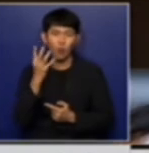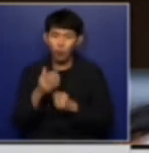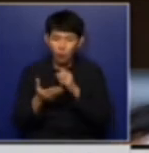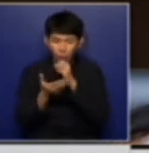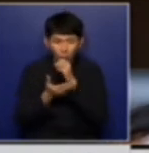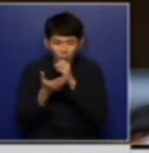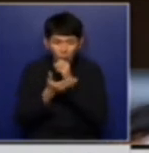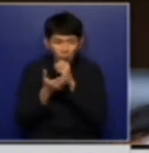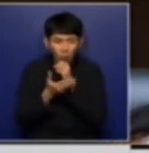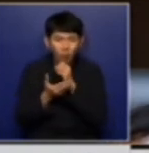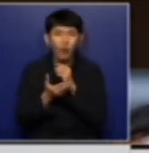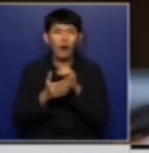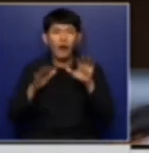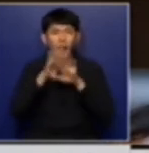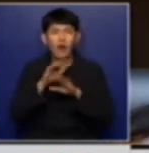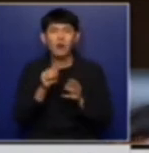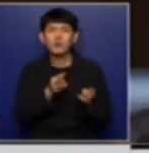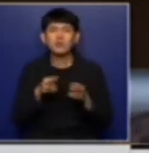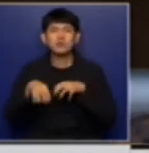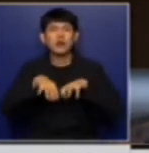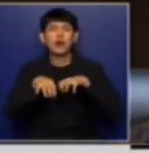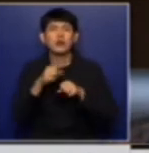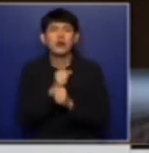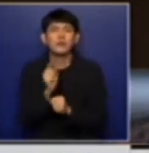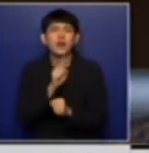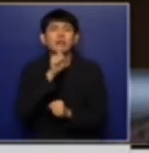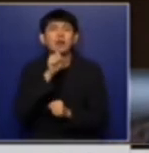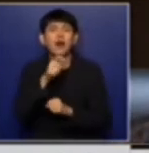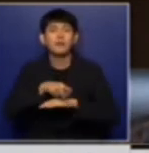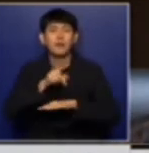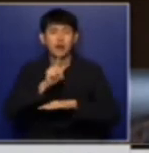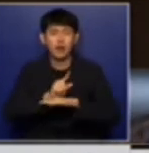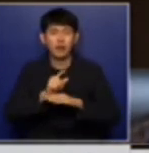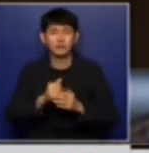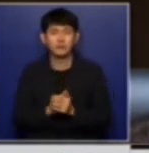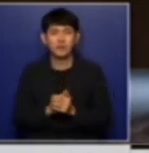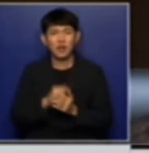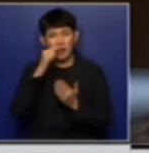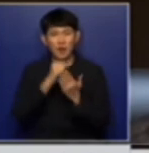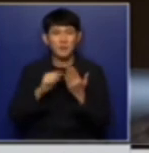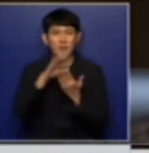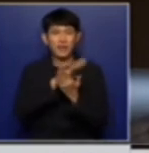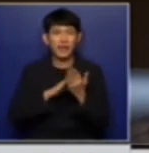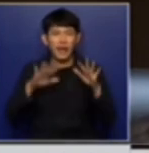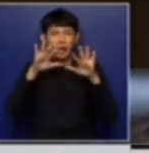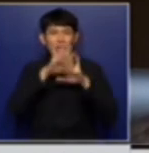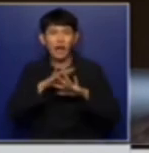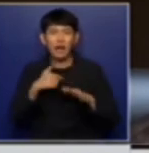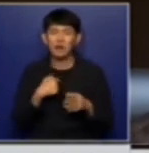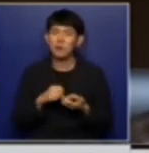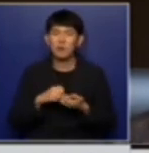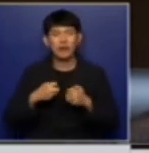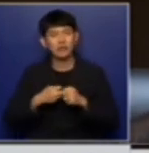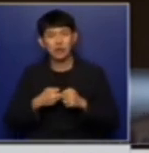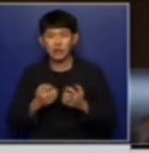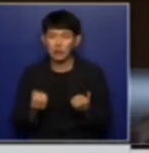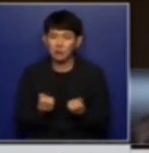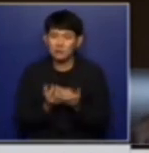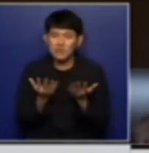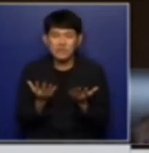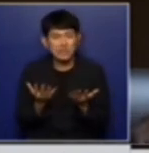ท่านบริหารจัดการยังไงครับท่านประธานประเทศไทยมันจะเป็นง่อยเปี้ยเสียผาไปหมดแล้วเพราะ